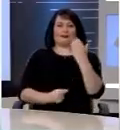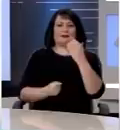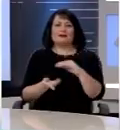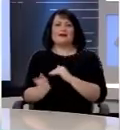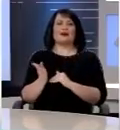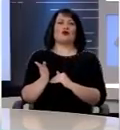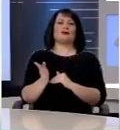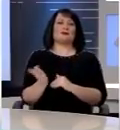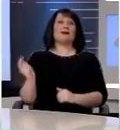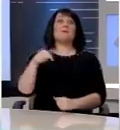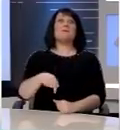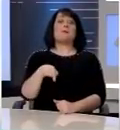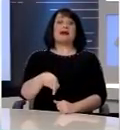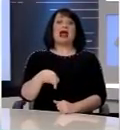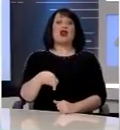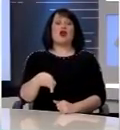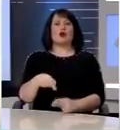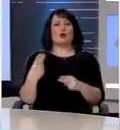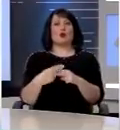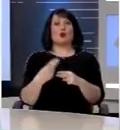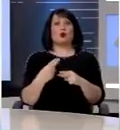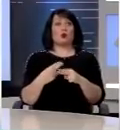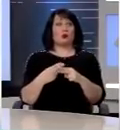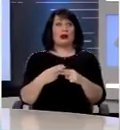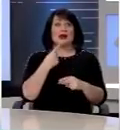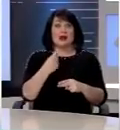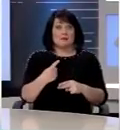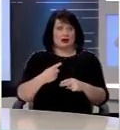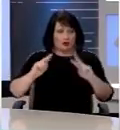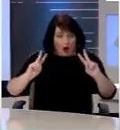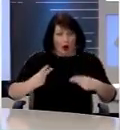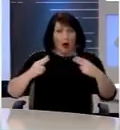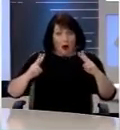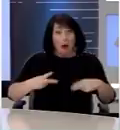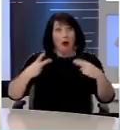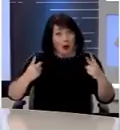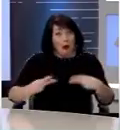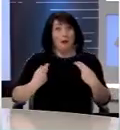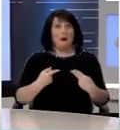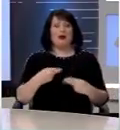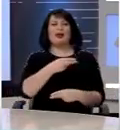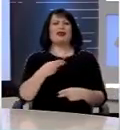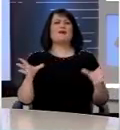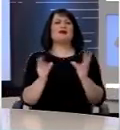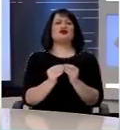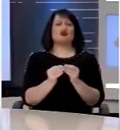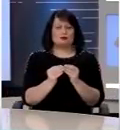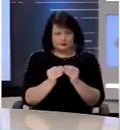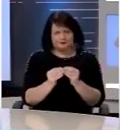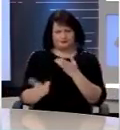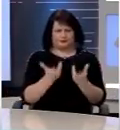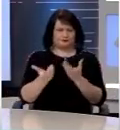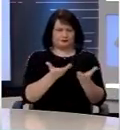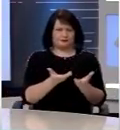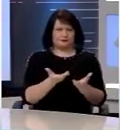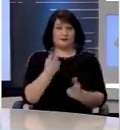παρίσταμε στις μεγάλες αποκαλύψεις που πρόκειται να κάνετε, στην υπόθεση που εδώ και